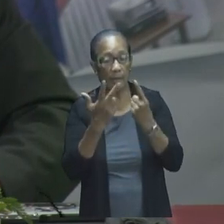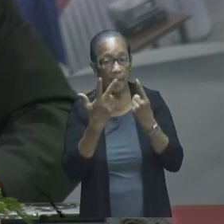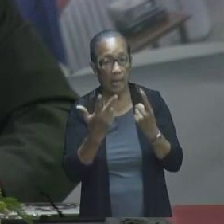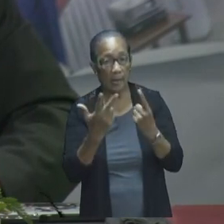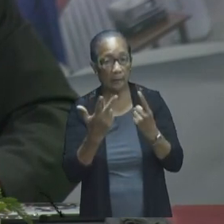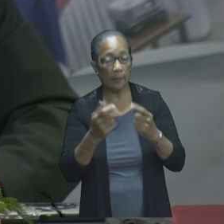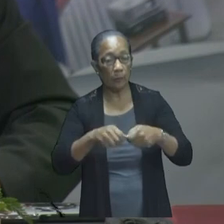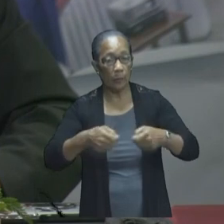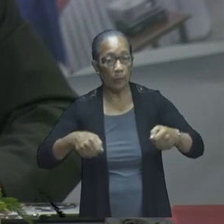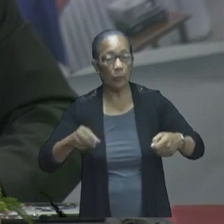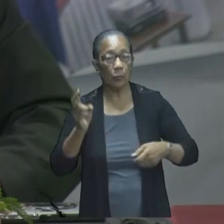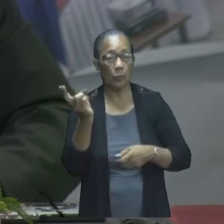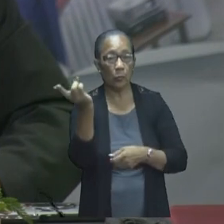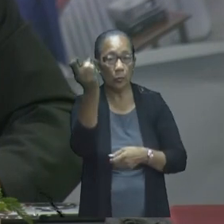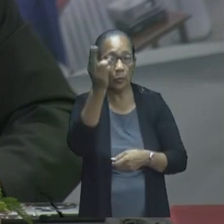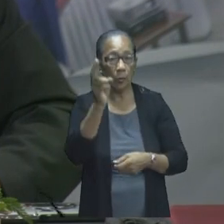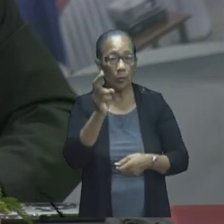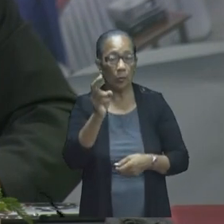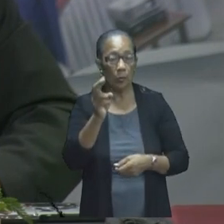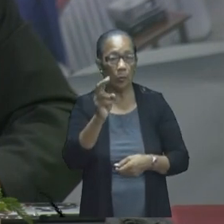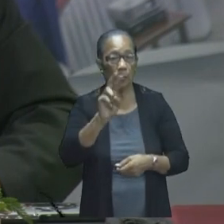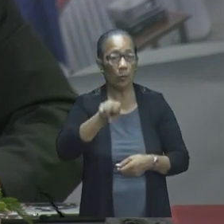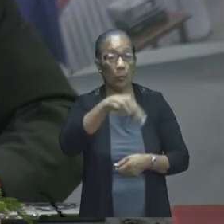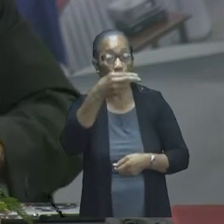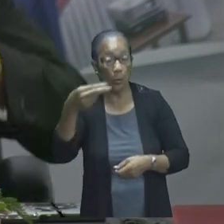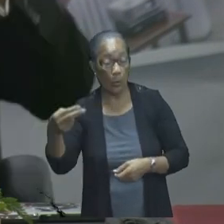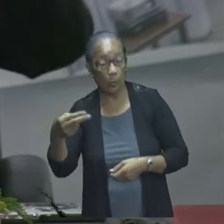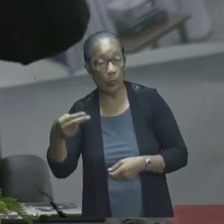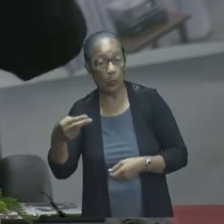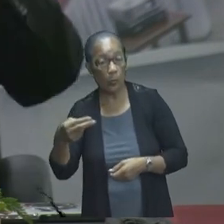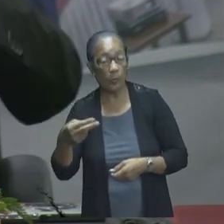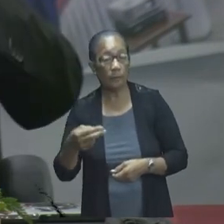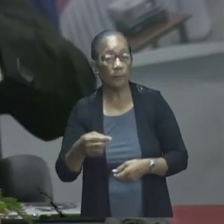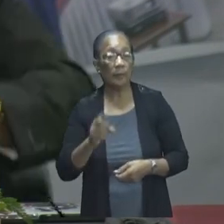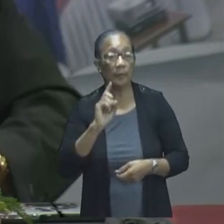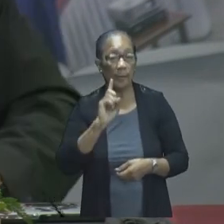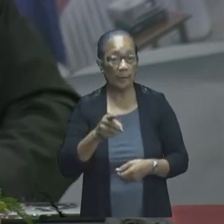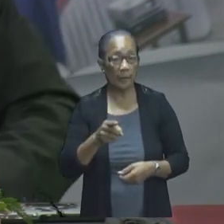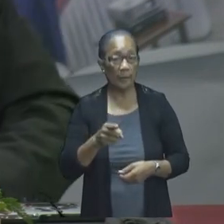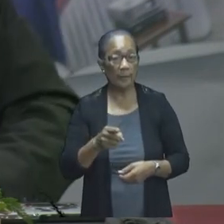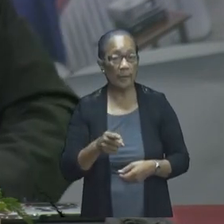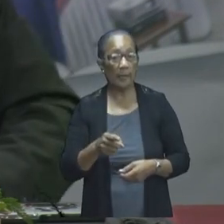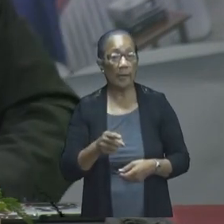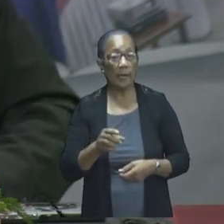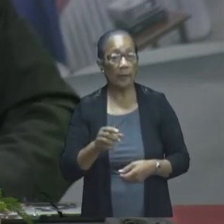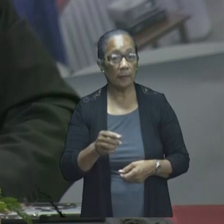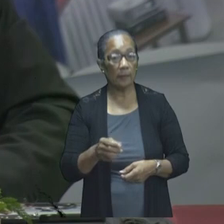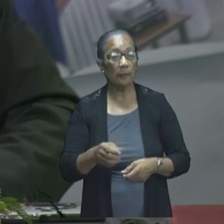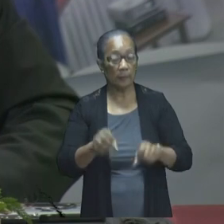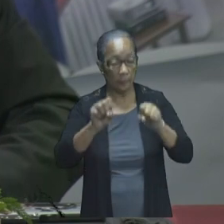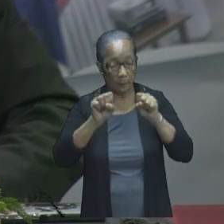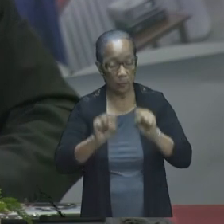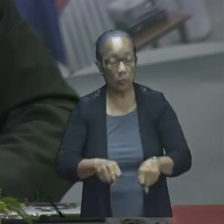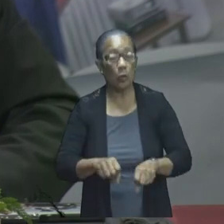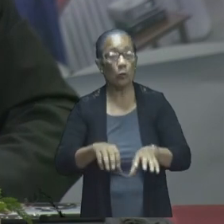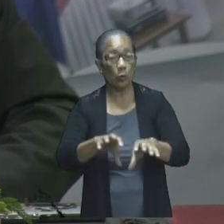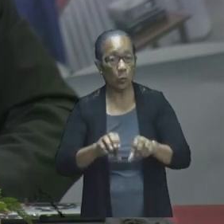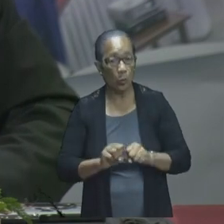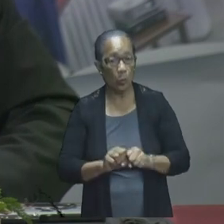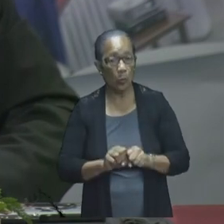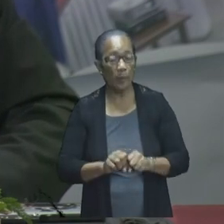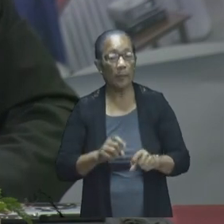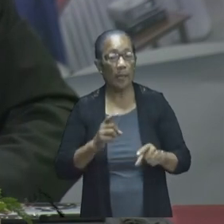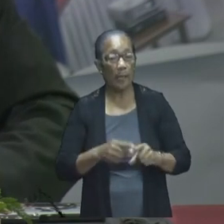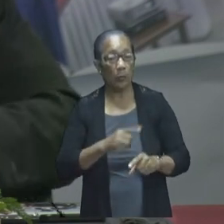aan ze zijn restant van de voordracht middelen daar is een allen tentatief besluit aangenomen voor die bestemming en er is een